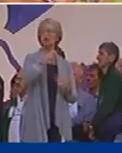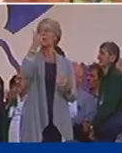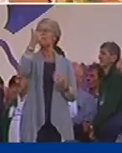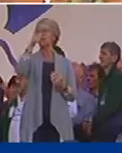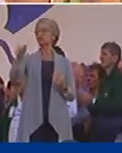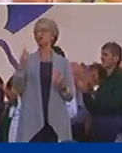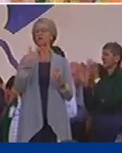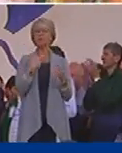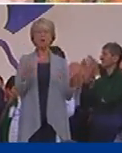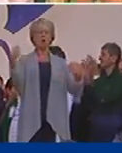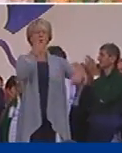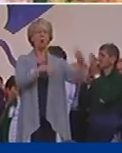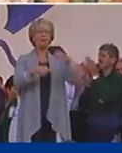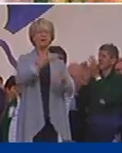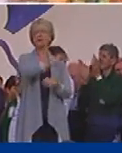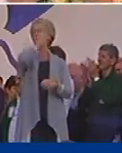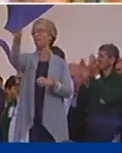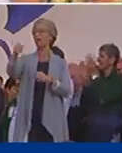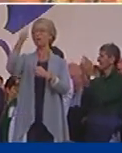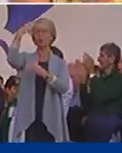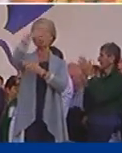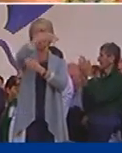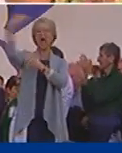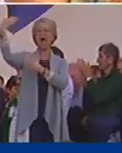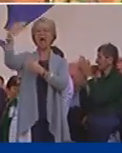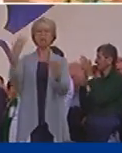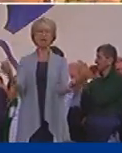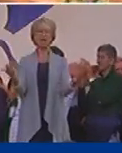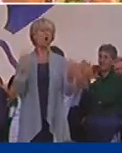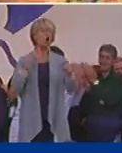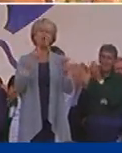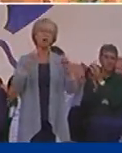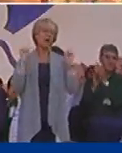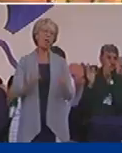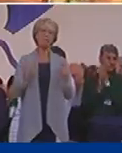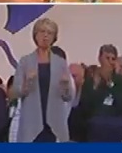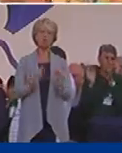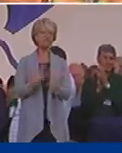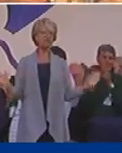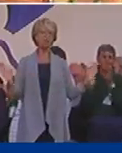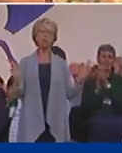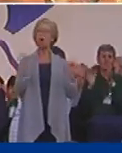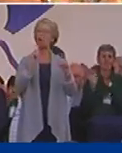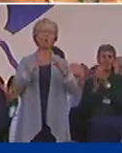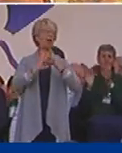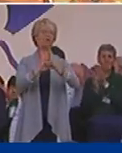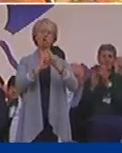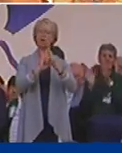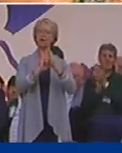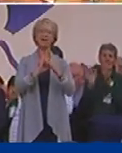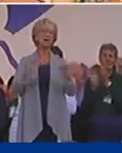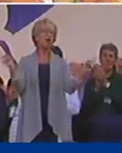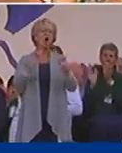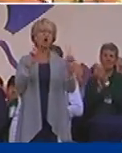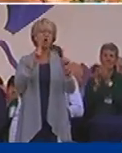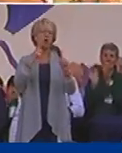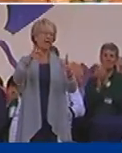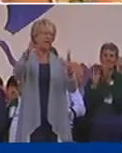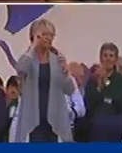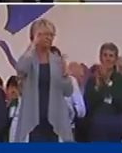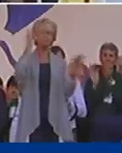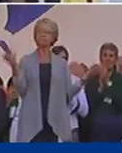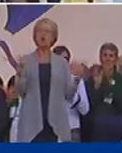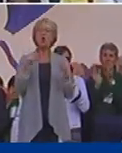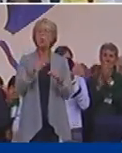cooperativa che lo mette in un albergo. Non è possibile. Questa non è solidarietà, questa è idiozia,